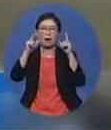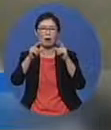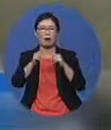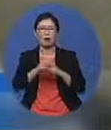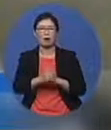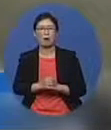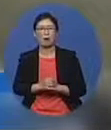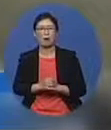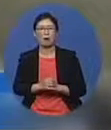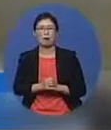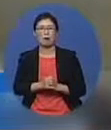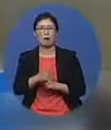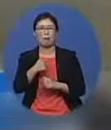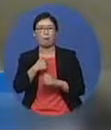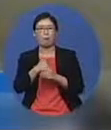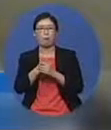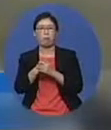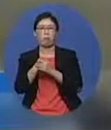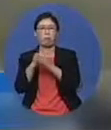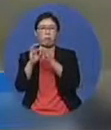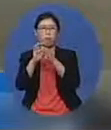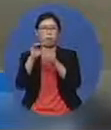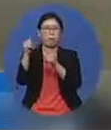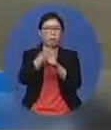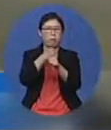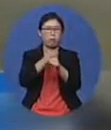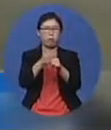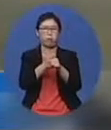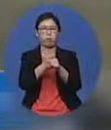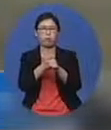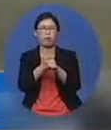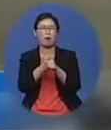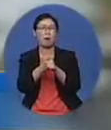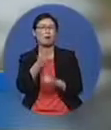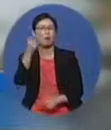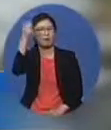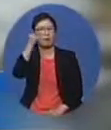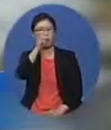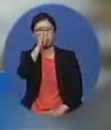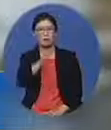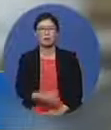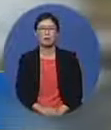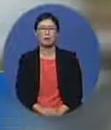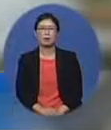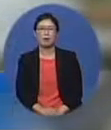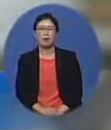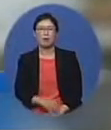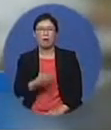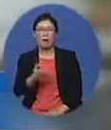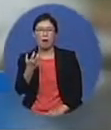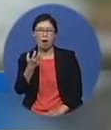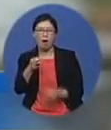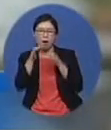깼는데 저를 발로 차고 있어요. 그걸 기억나요. 네. 아프다 소리 지르니까